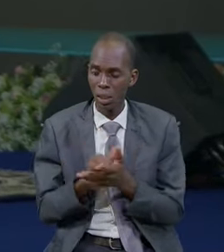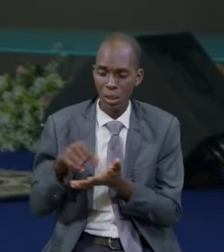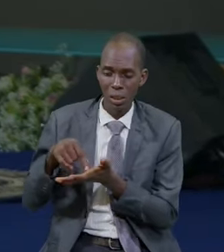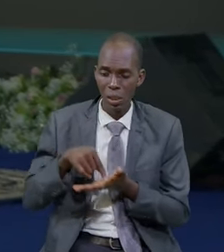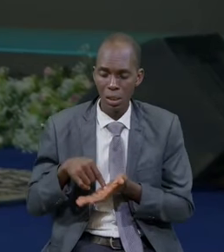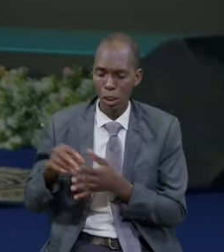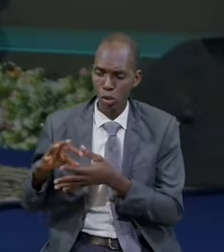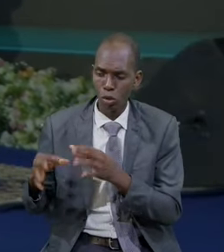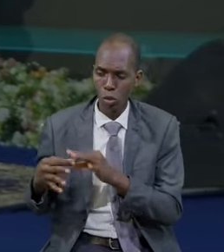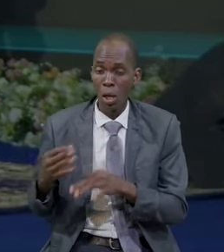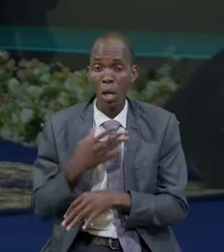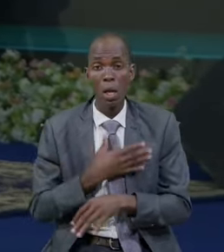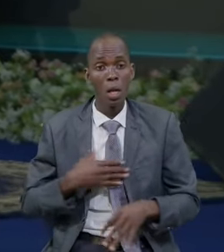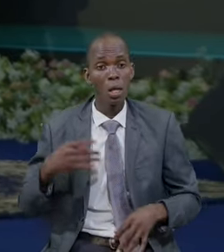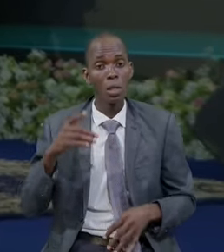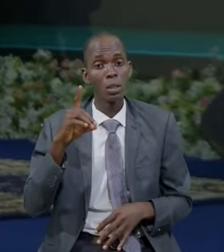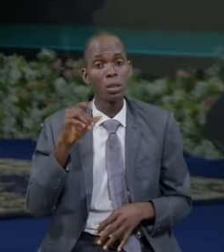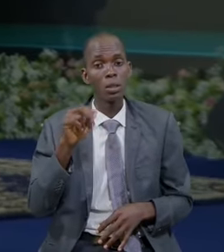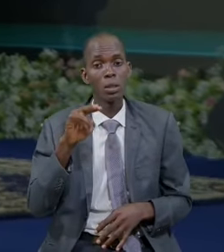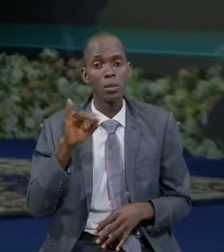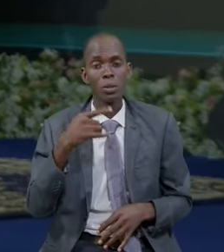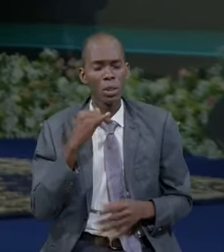Dieu merci pour Nathan.